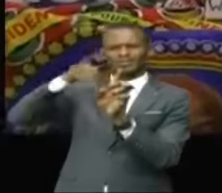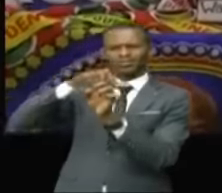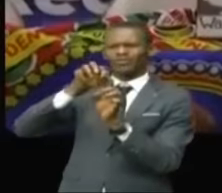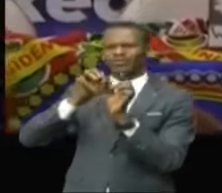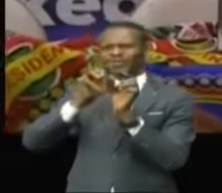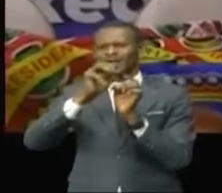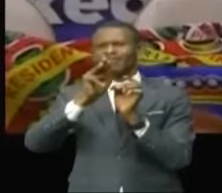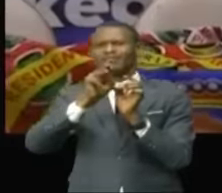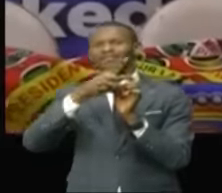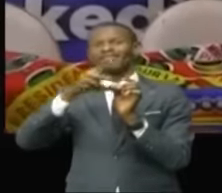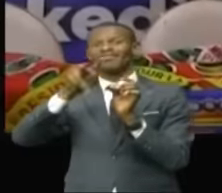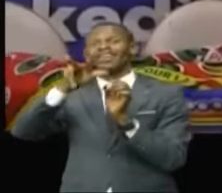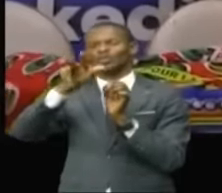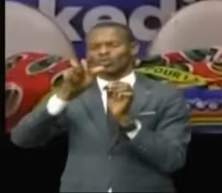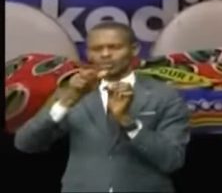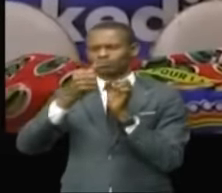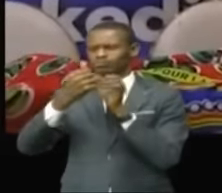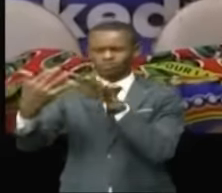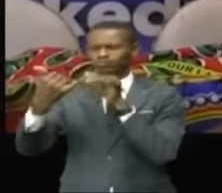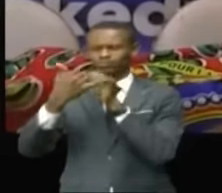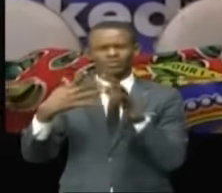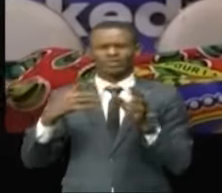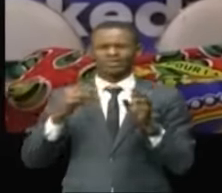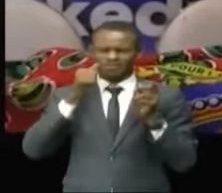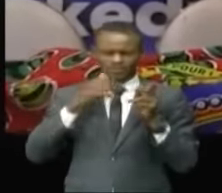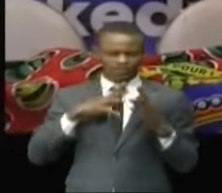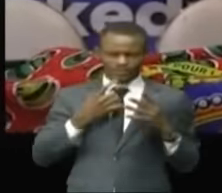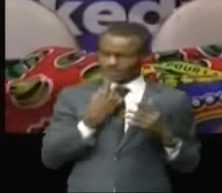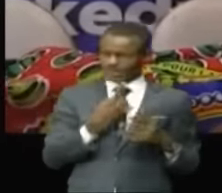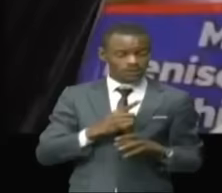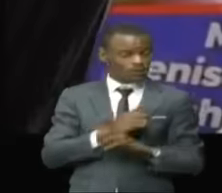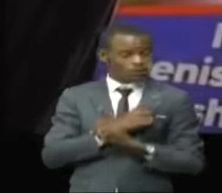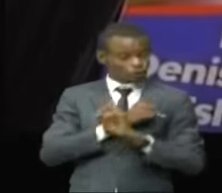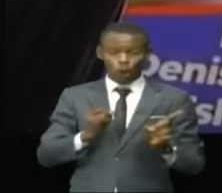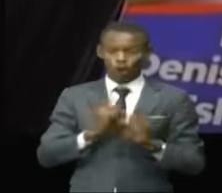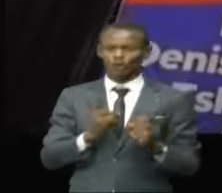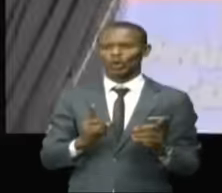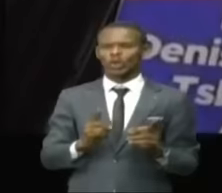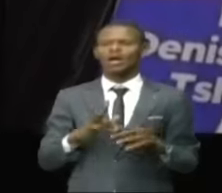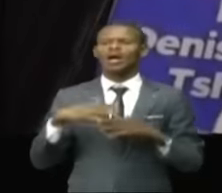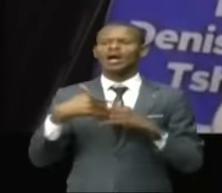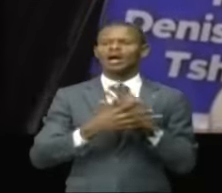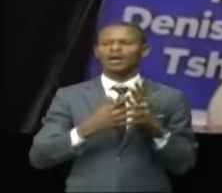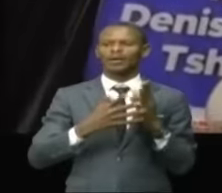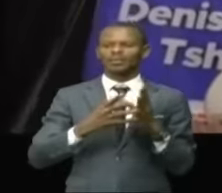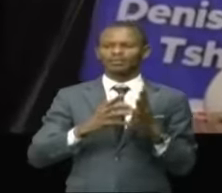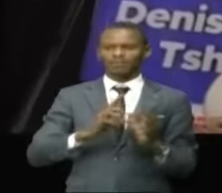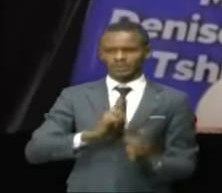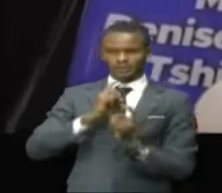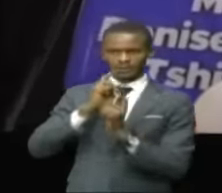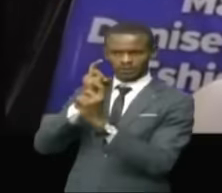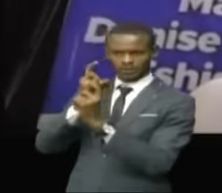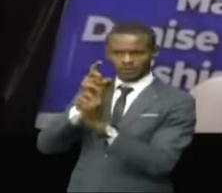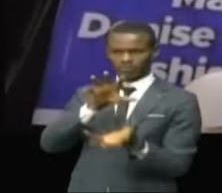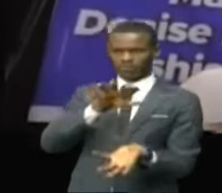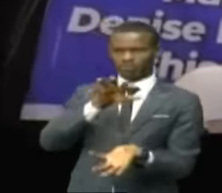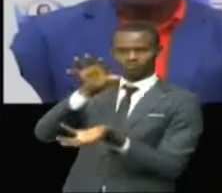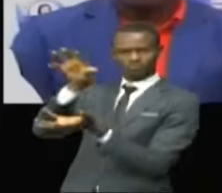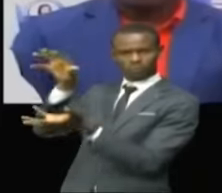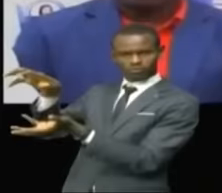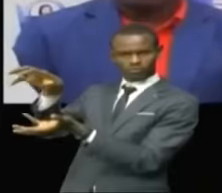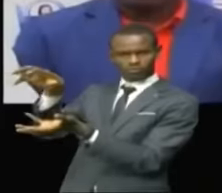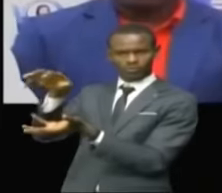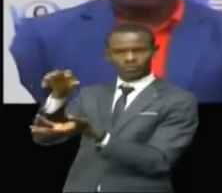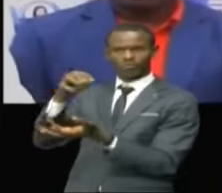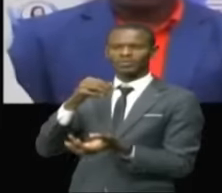du développement de la RDC. Un cadeau a été remis à la première dame, signe de leur attachement à ces actions.